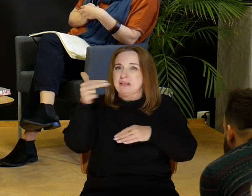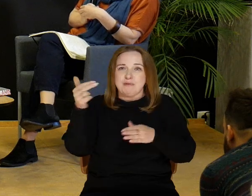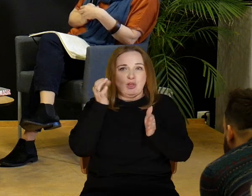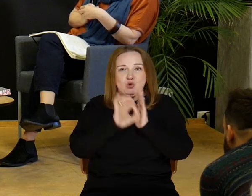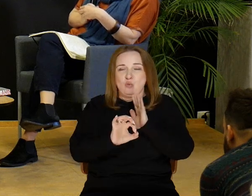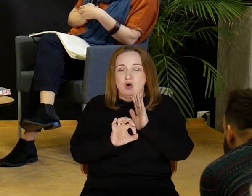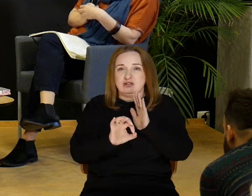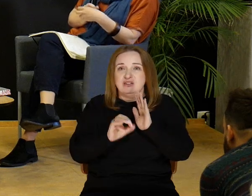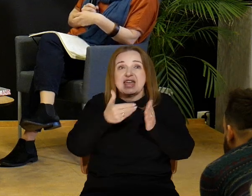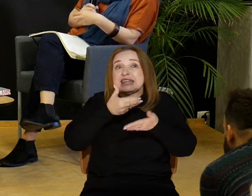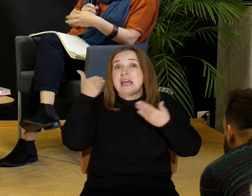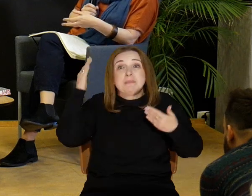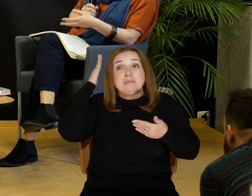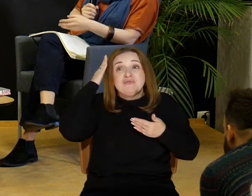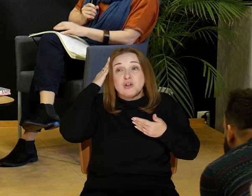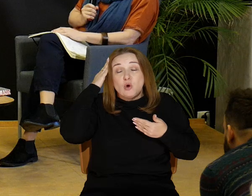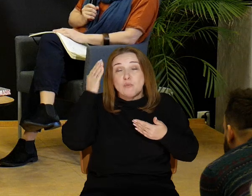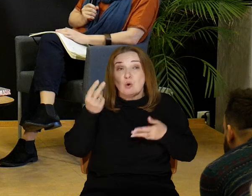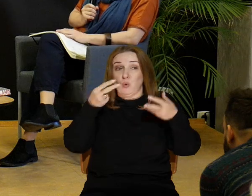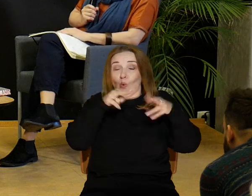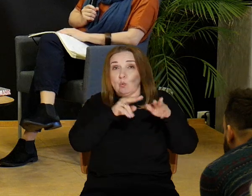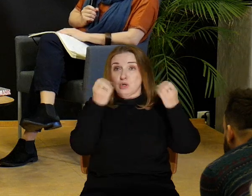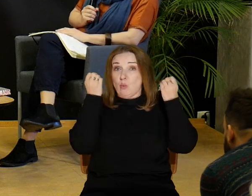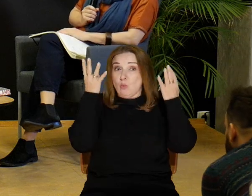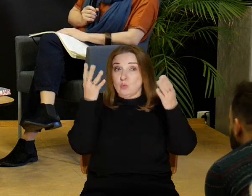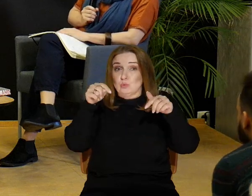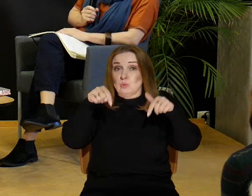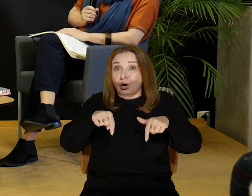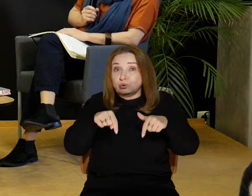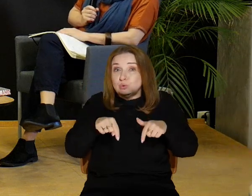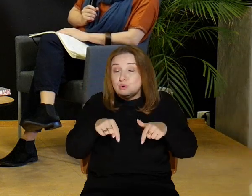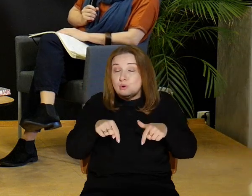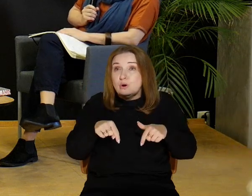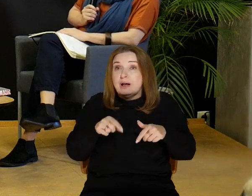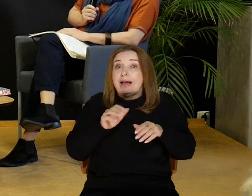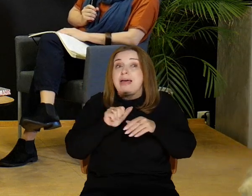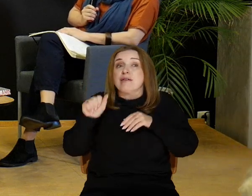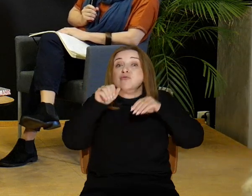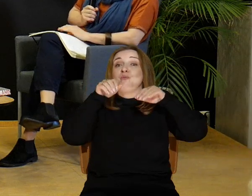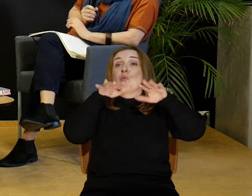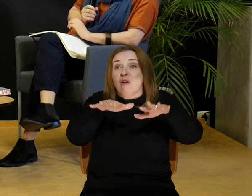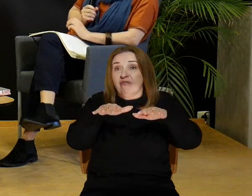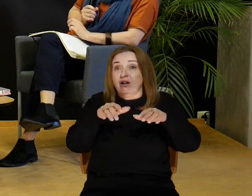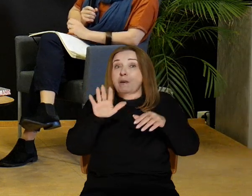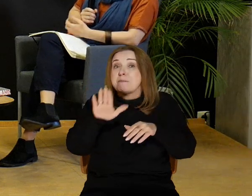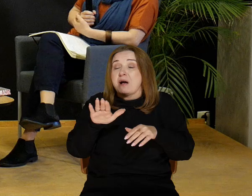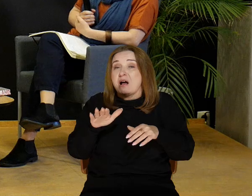świadomości tego, jak uczestnictwo w kulturze, w której jesteśmy, wpływa na nas.